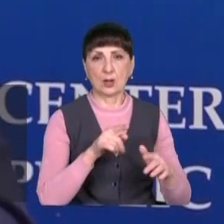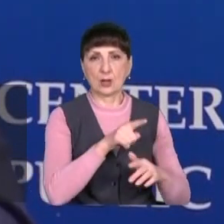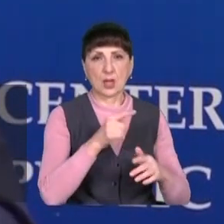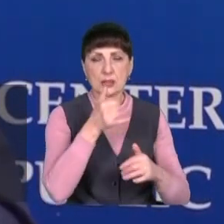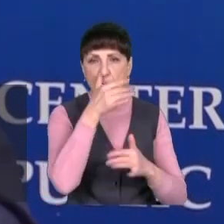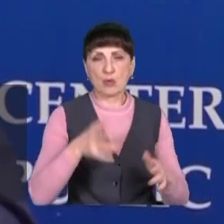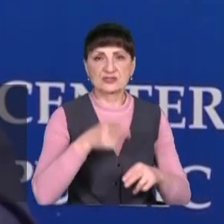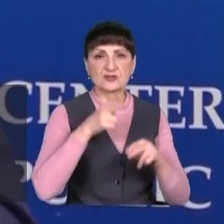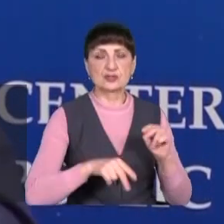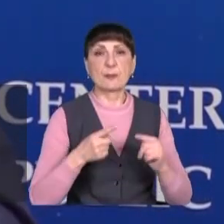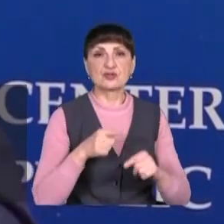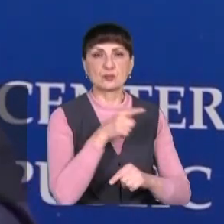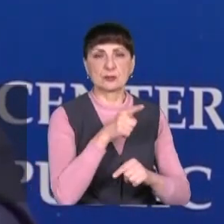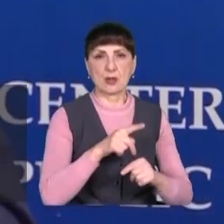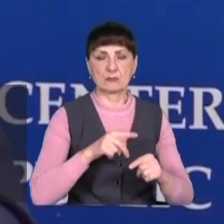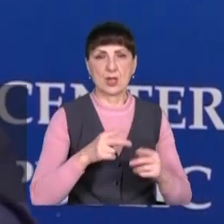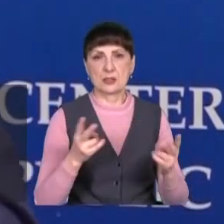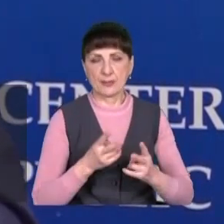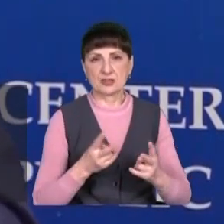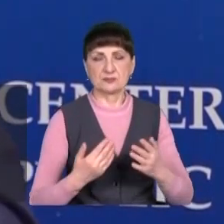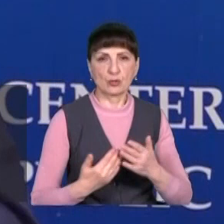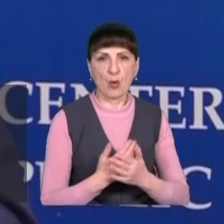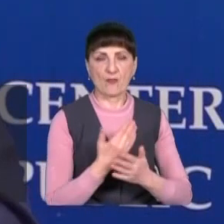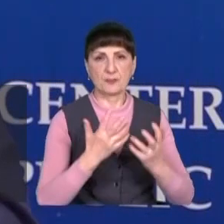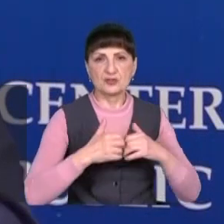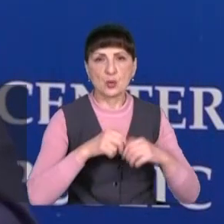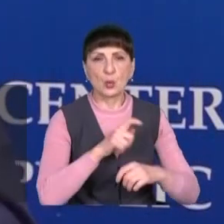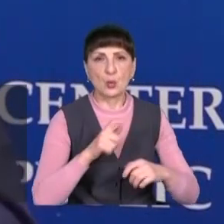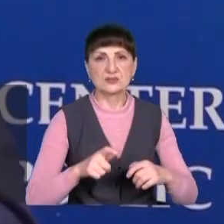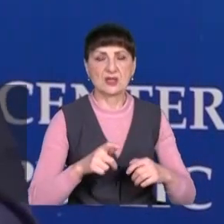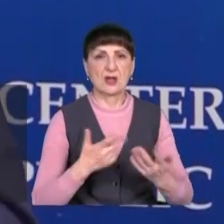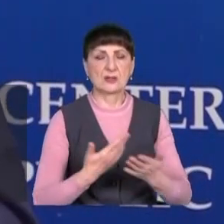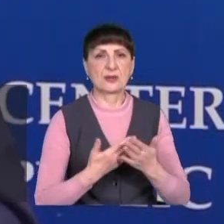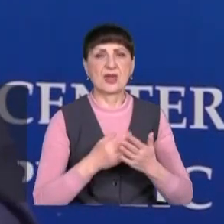свое завершение, потому что необходимо, например, эти ветки